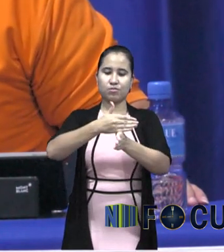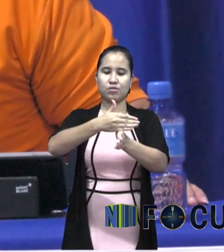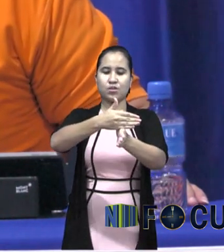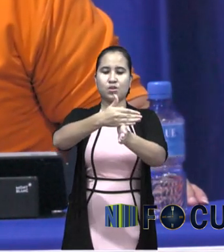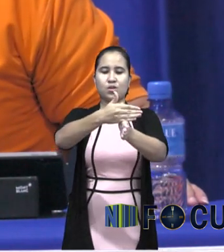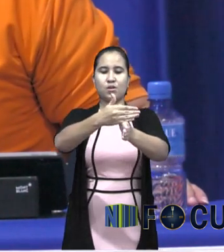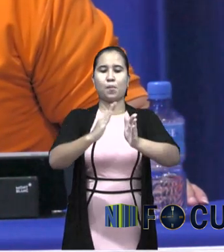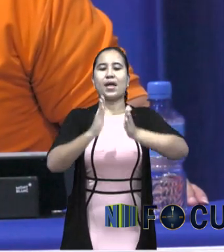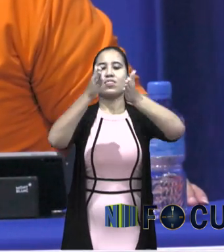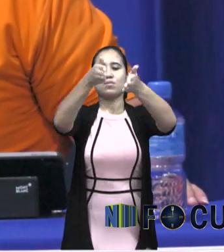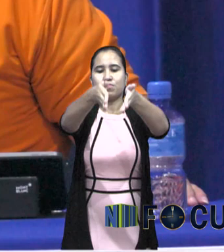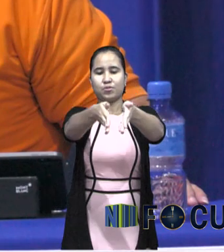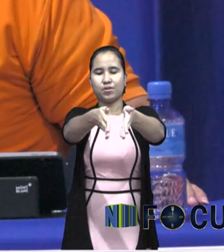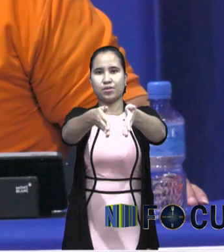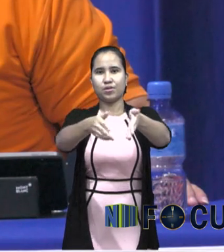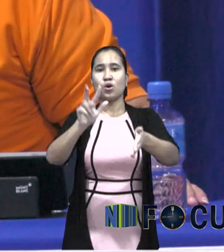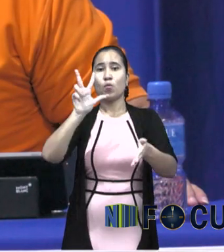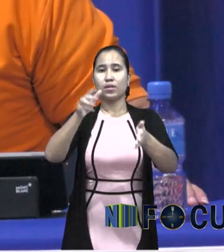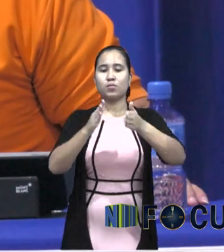brug, de Weidenbosbrug,